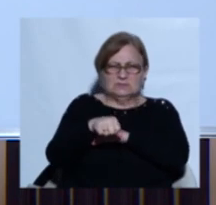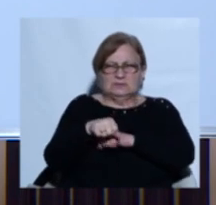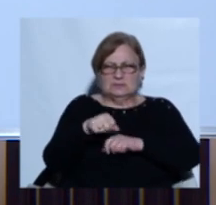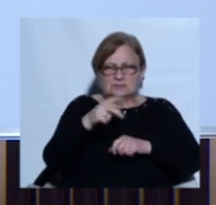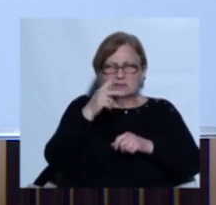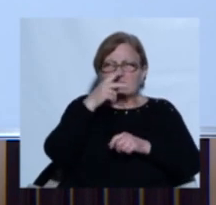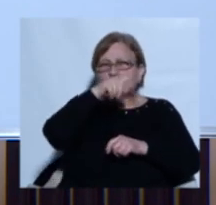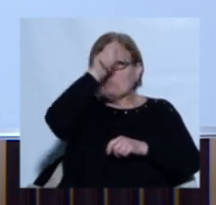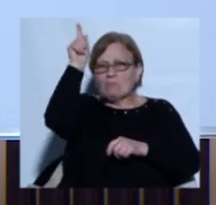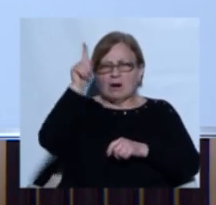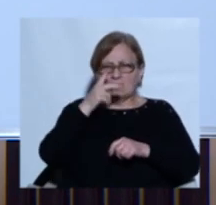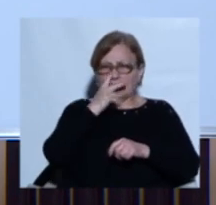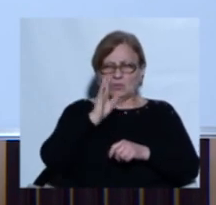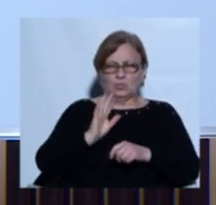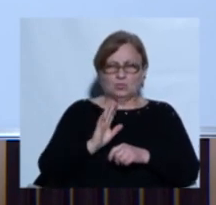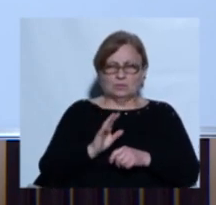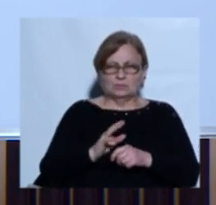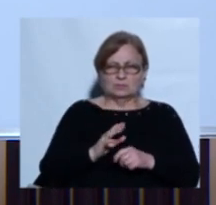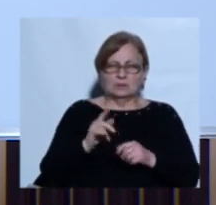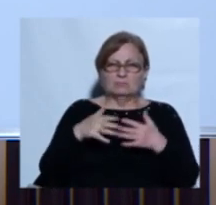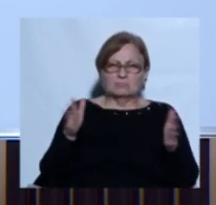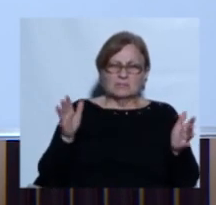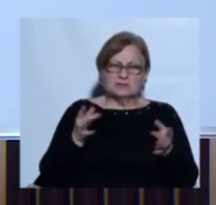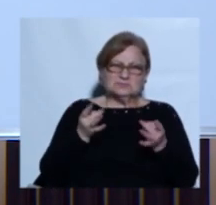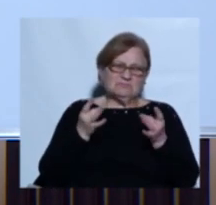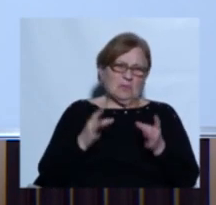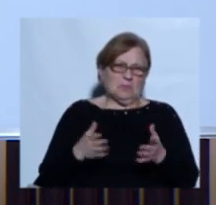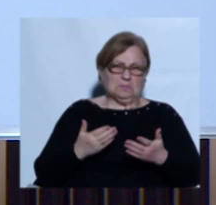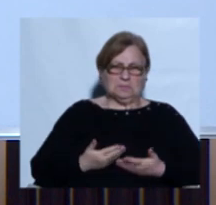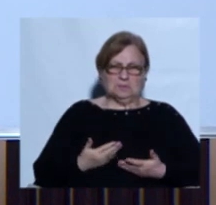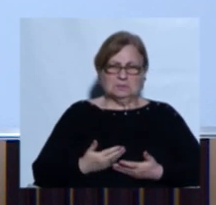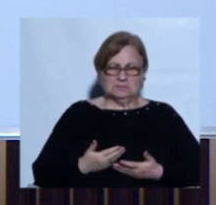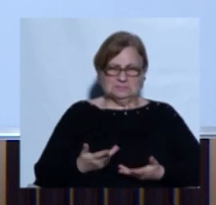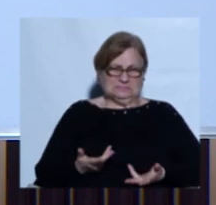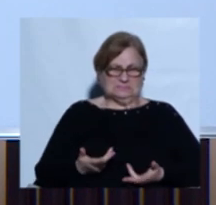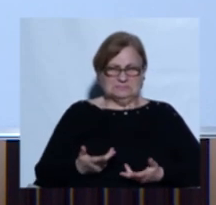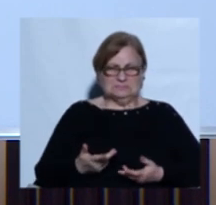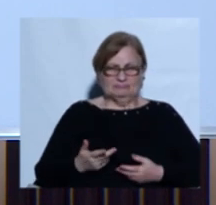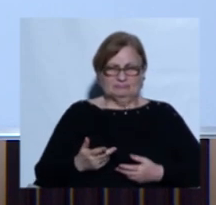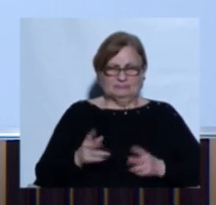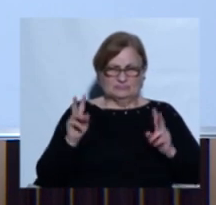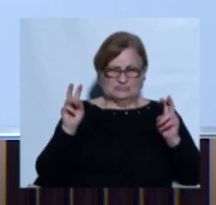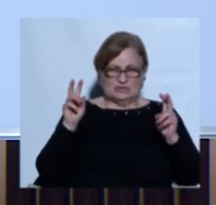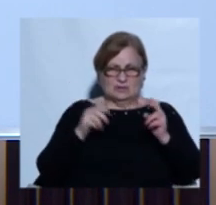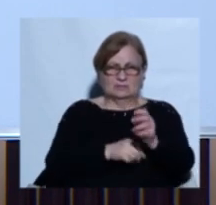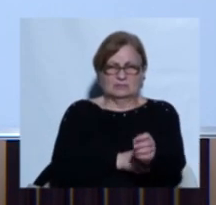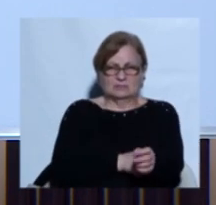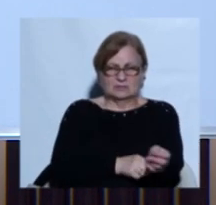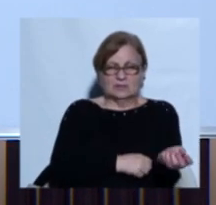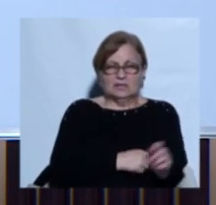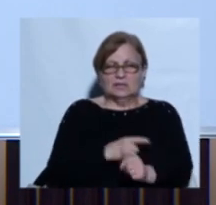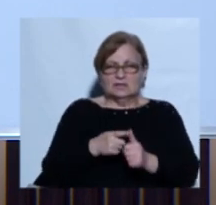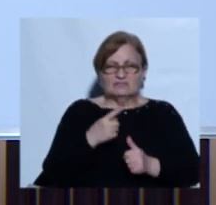მოგვიანებით ვისაუბროთ. უფრო მეტიც, ცხოვრობენ ჩვეულებრივი ჭყალებში, ჩვეულებრივი, მე ვიტყოდი